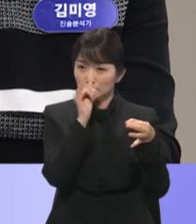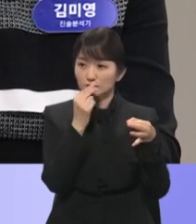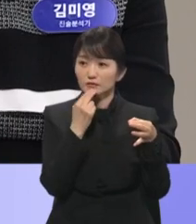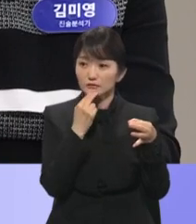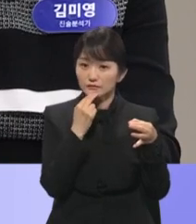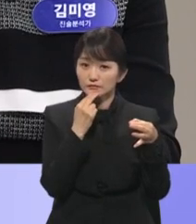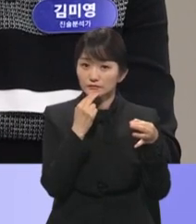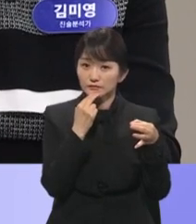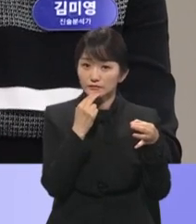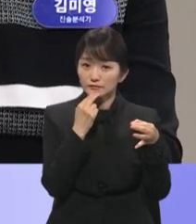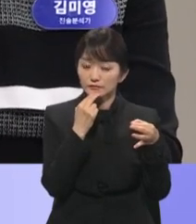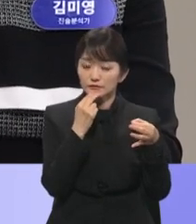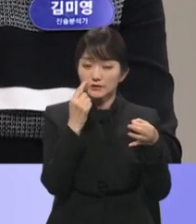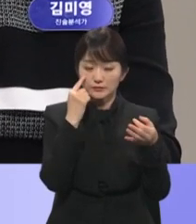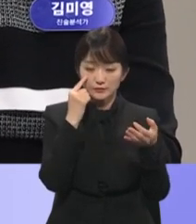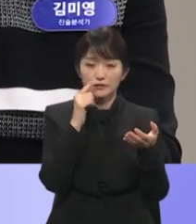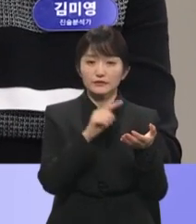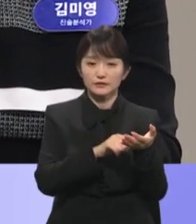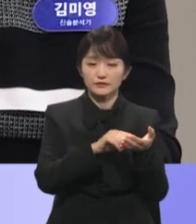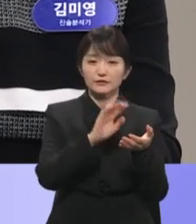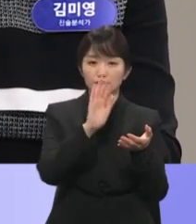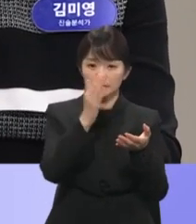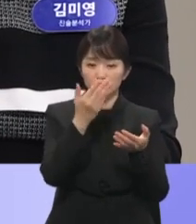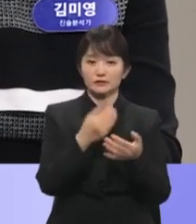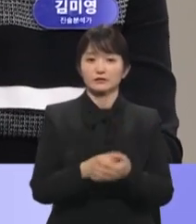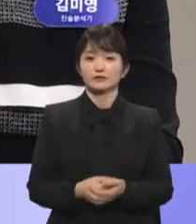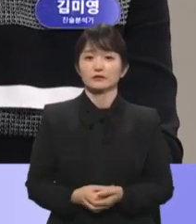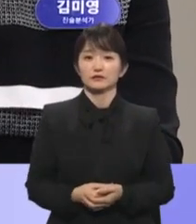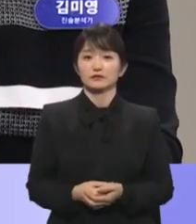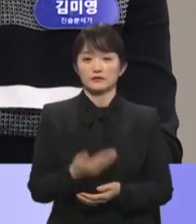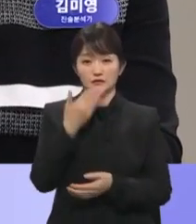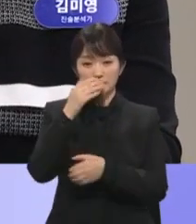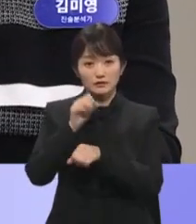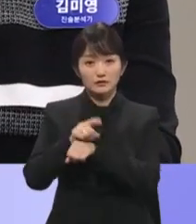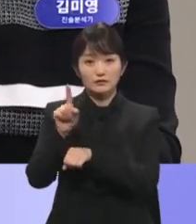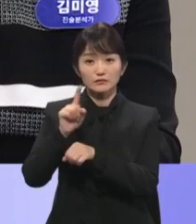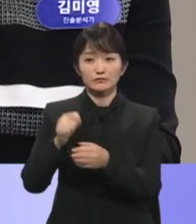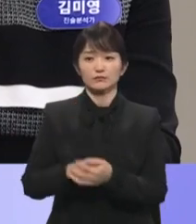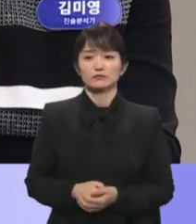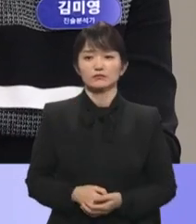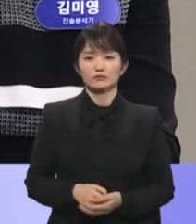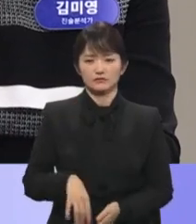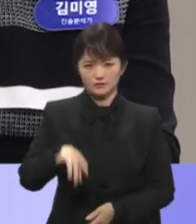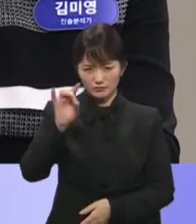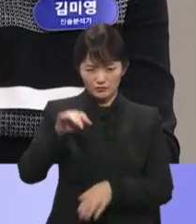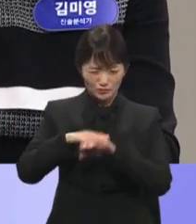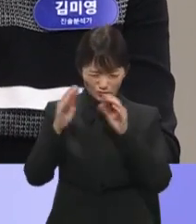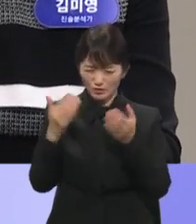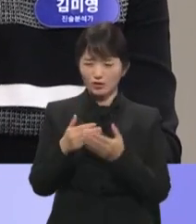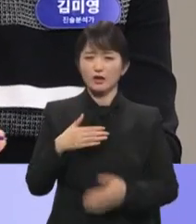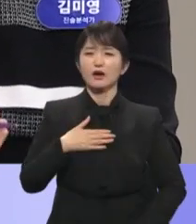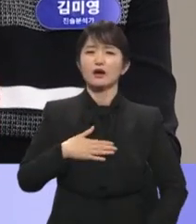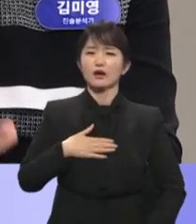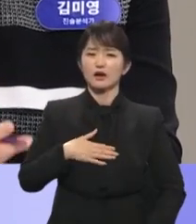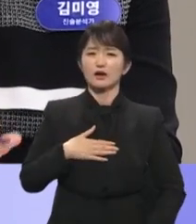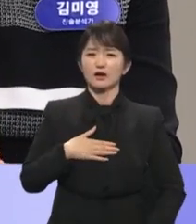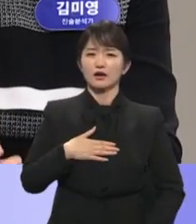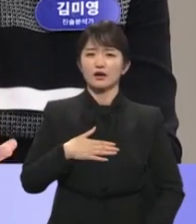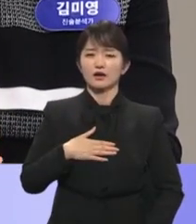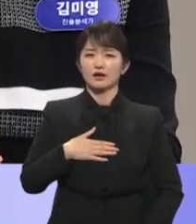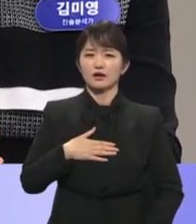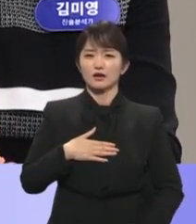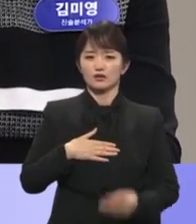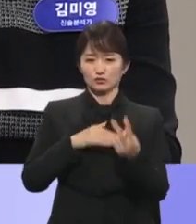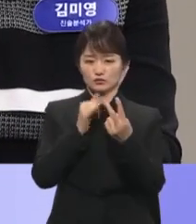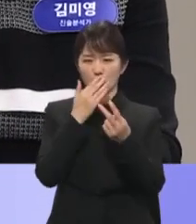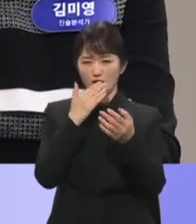핵심적으로 밝혀야 되고 그렇다면 가능성의 경우에는 완전히 처음부터 모든 것을 다 알고도 이제 같이 공모했을